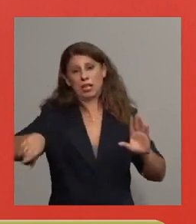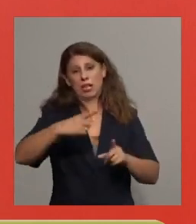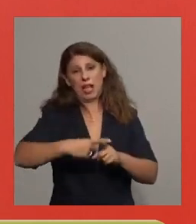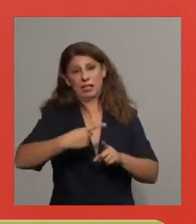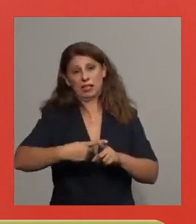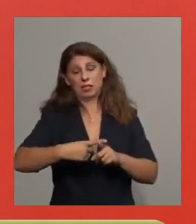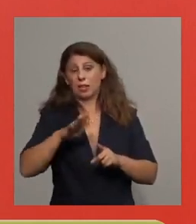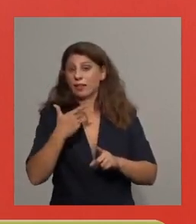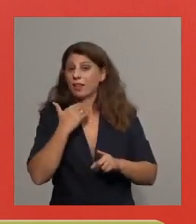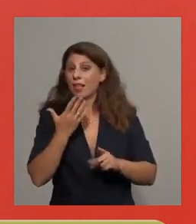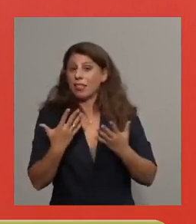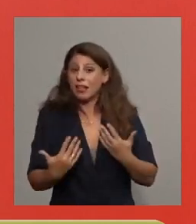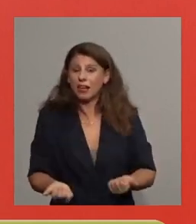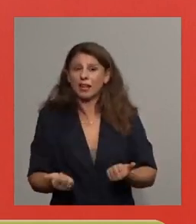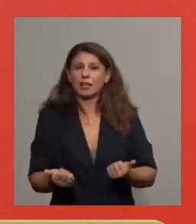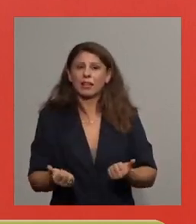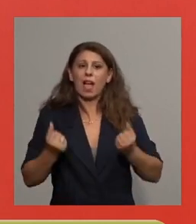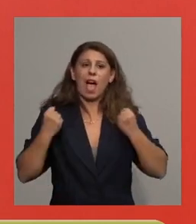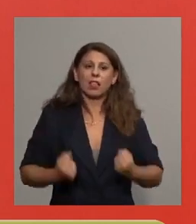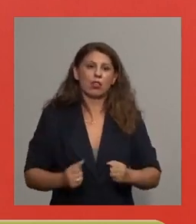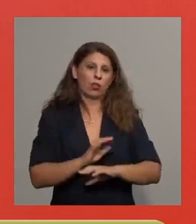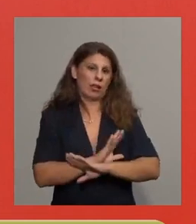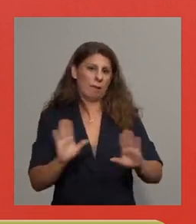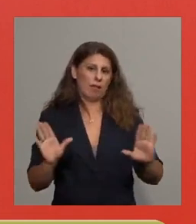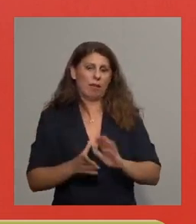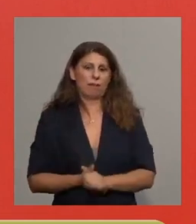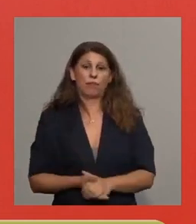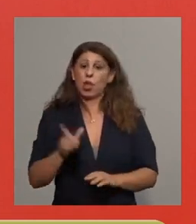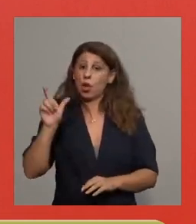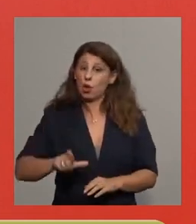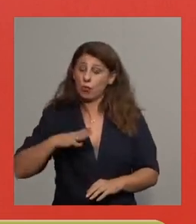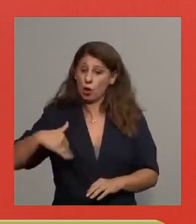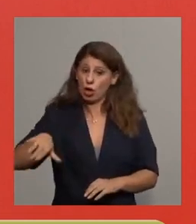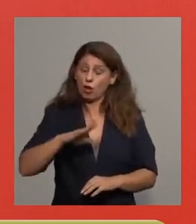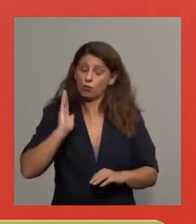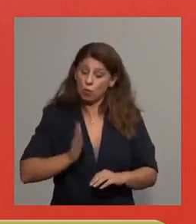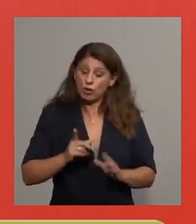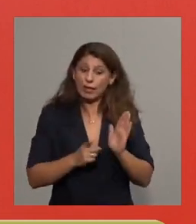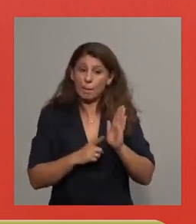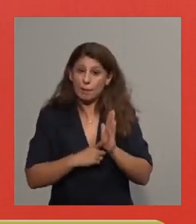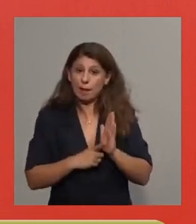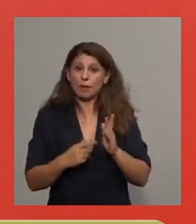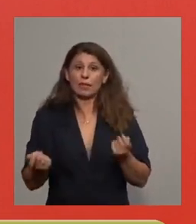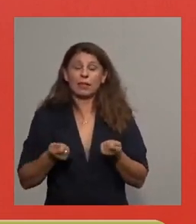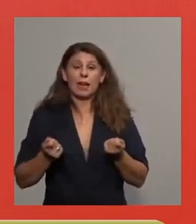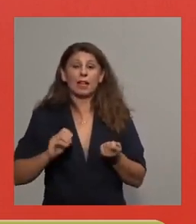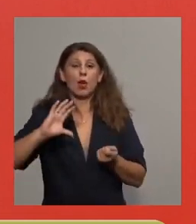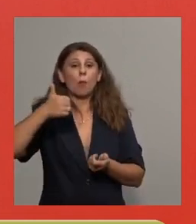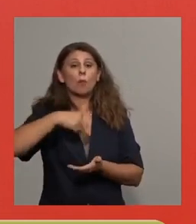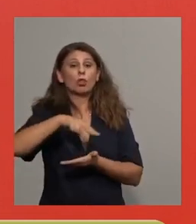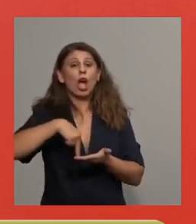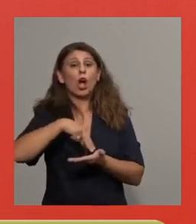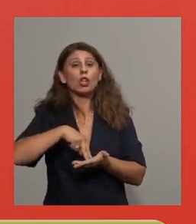έχει πλέον και καμία αντοχή. Ο ίδιος ο λαός μπορεί και πρέπει να γίνει ο πρωταγωνιστής